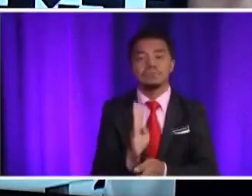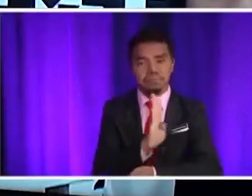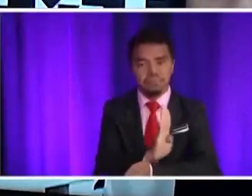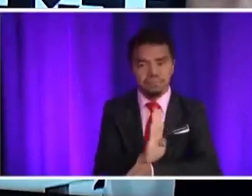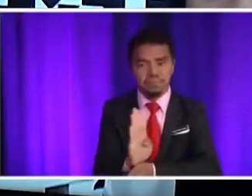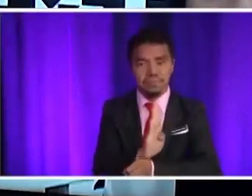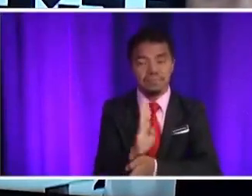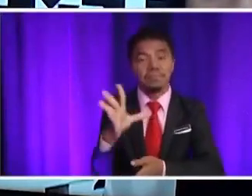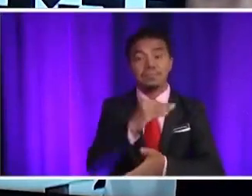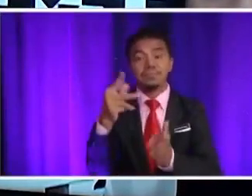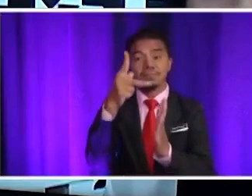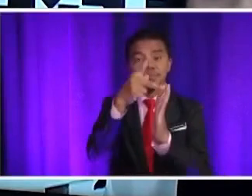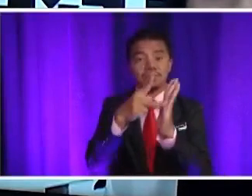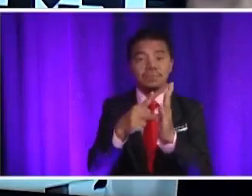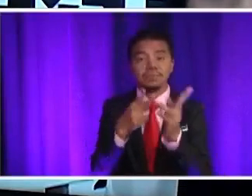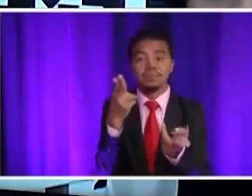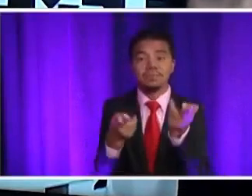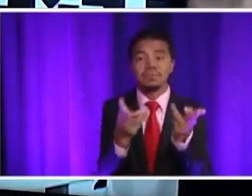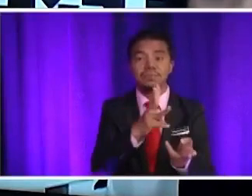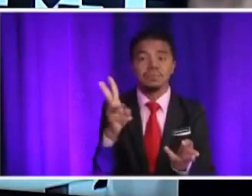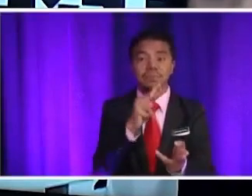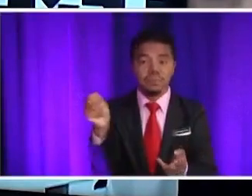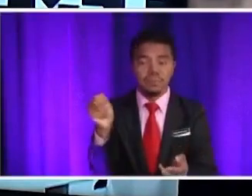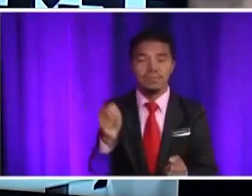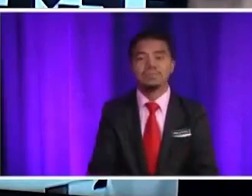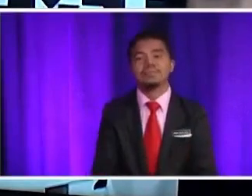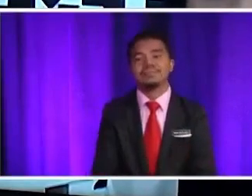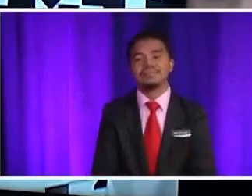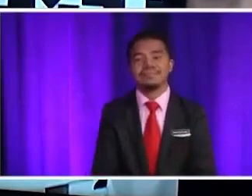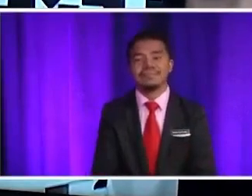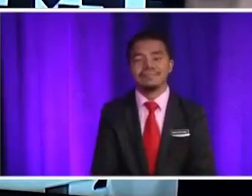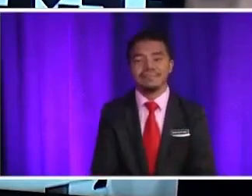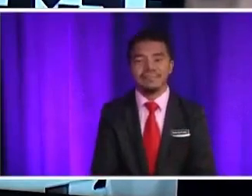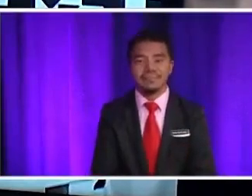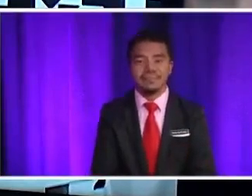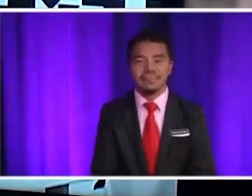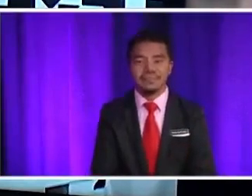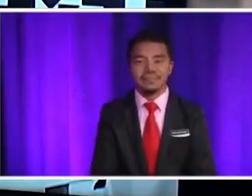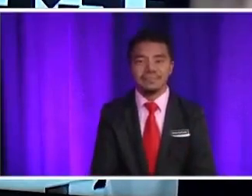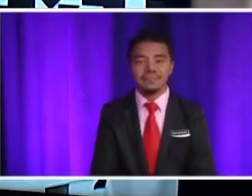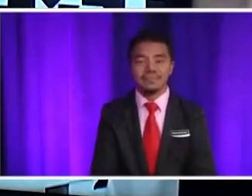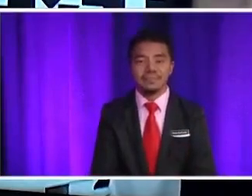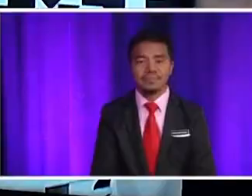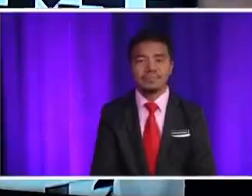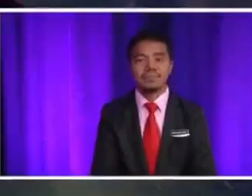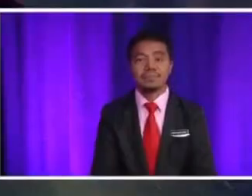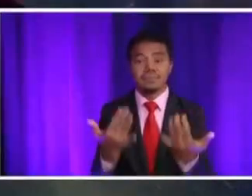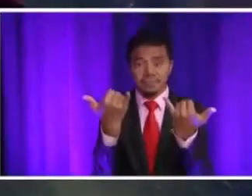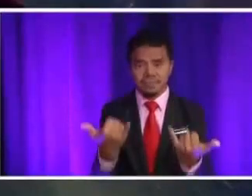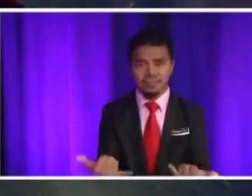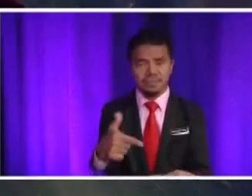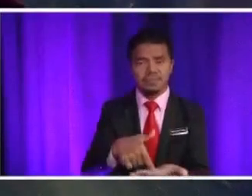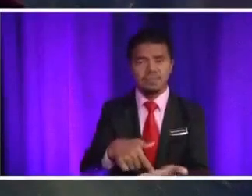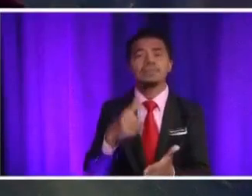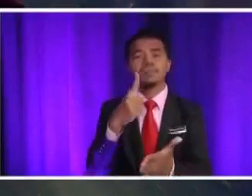pernah mengambil mata pelajaran ini dulu di sekolah. Jadi boleh Cikgu terangkan apa yang Cikgu nak fokuskan dalam kelas untuk hari ini? Okey, baik